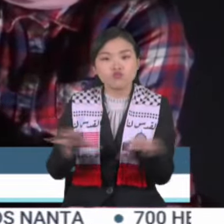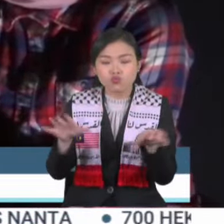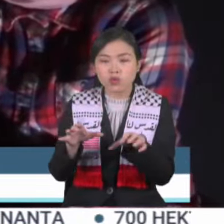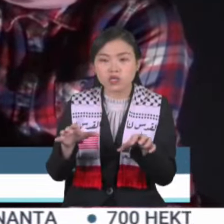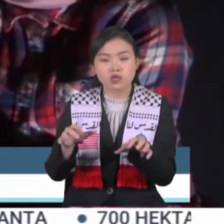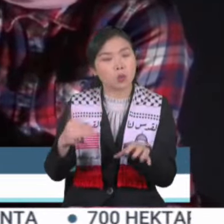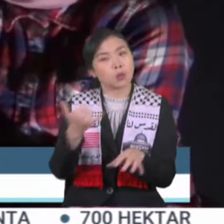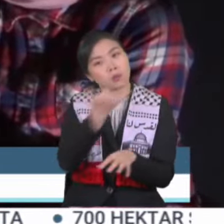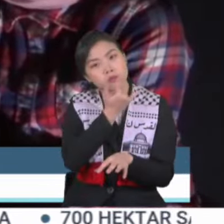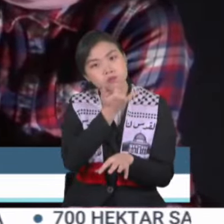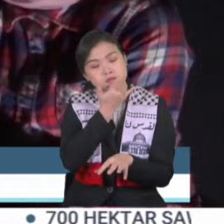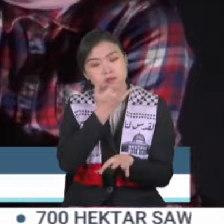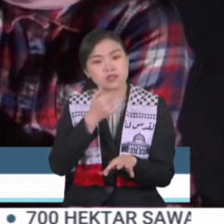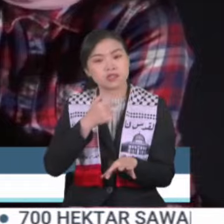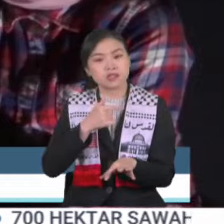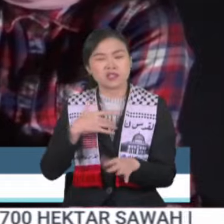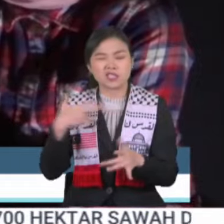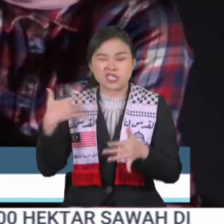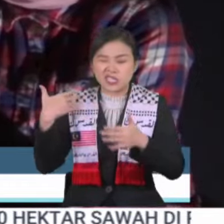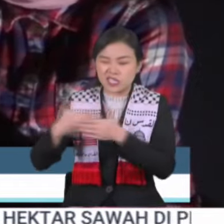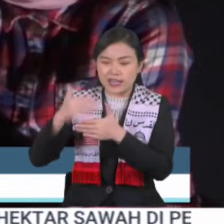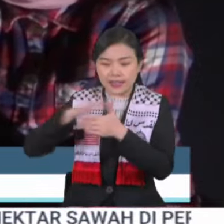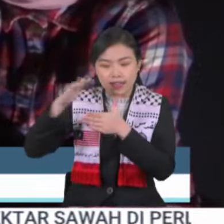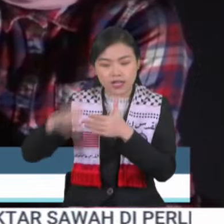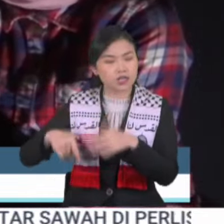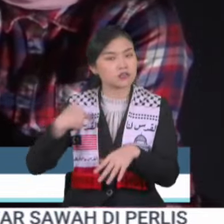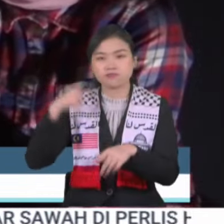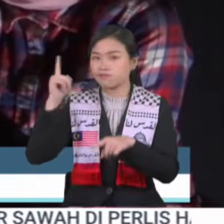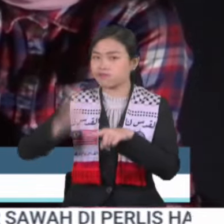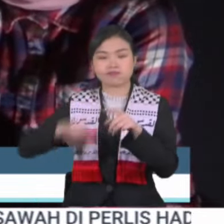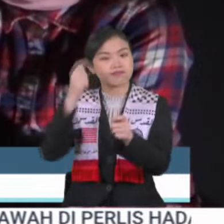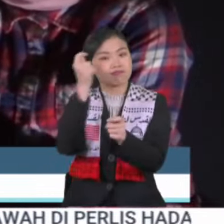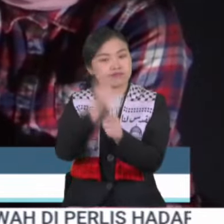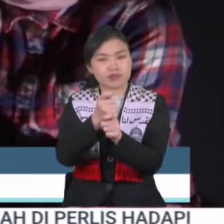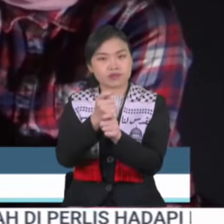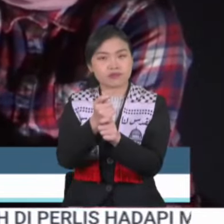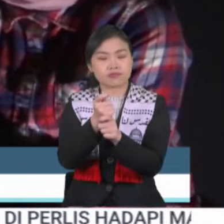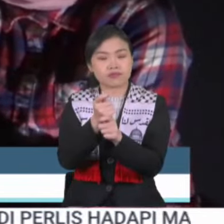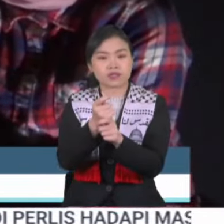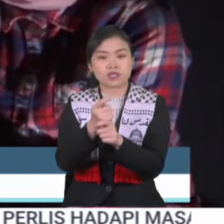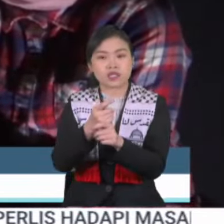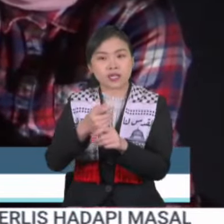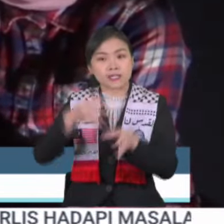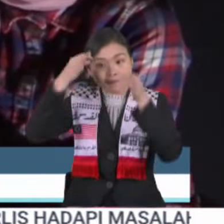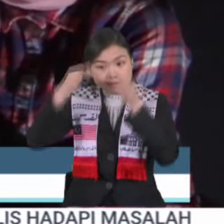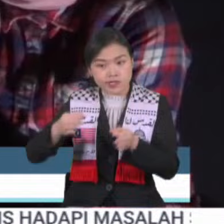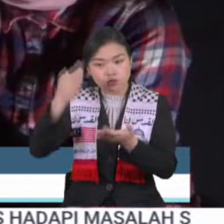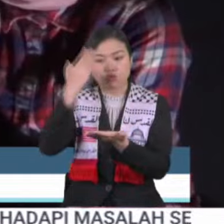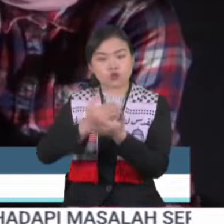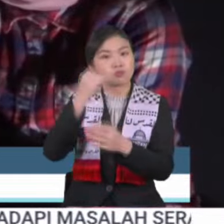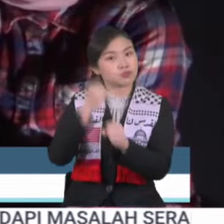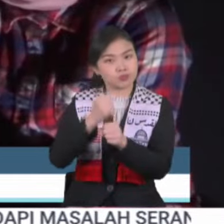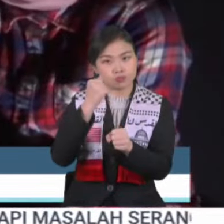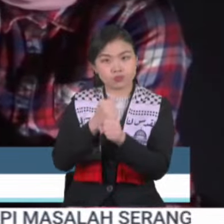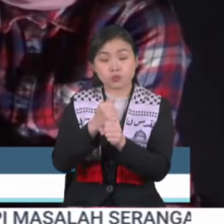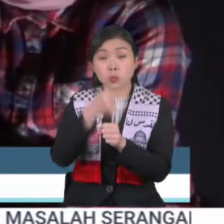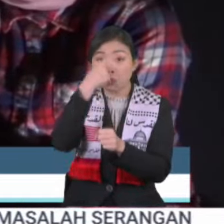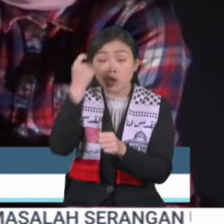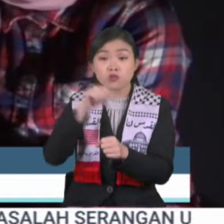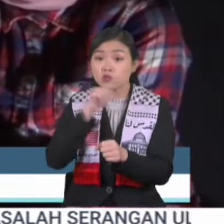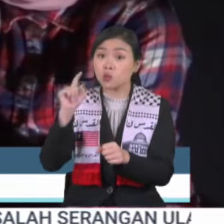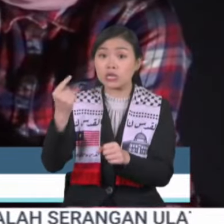sebagainya. Saya memang sampai akhirnya saya tak tahan dan saya pun buat keputusan untuk berhenti kerja lah, sebab benda ni